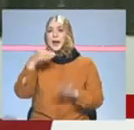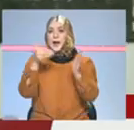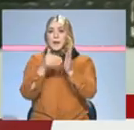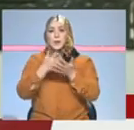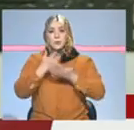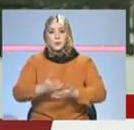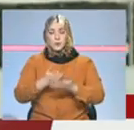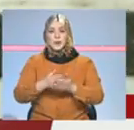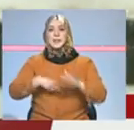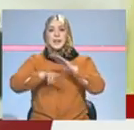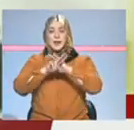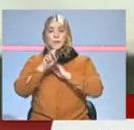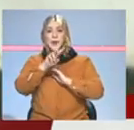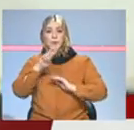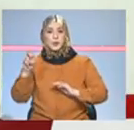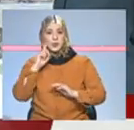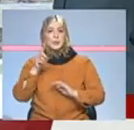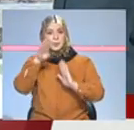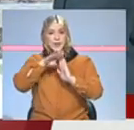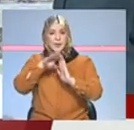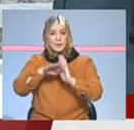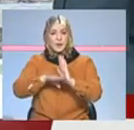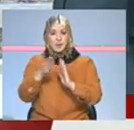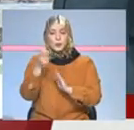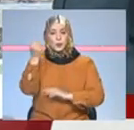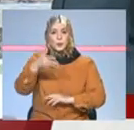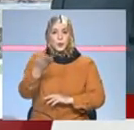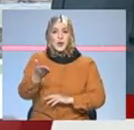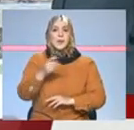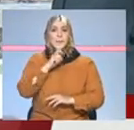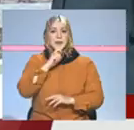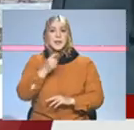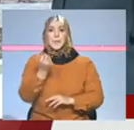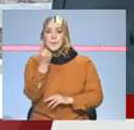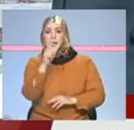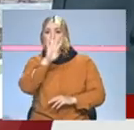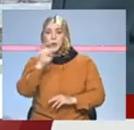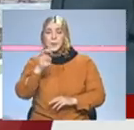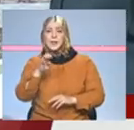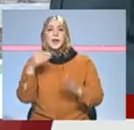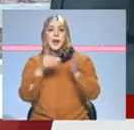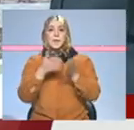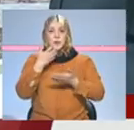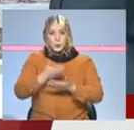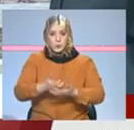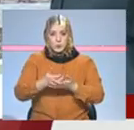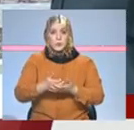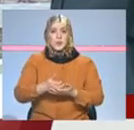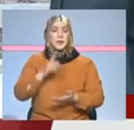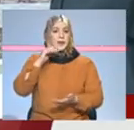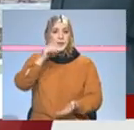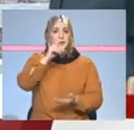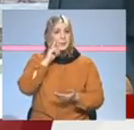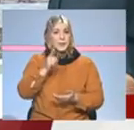سنة 2021 تراجع الرقم هذايا ونزل في حدود 140 ألف طرناطة، اللي يخلي على مستوى